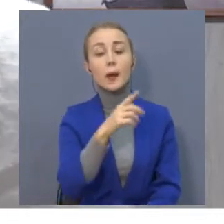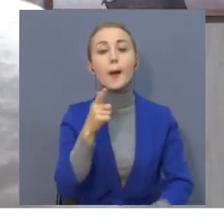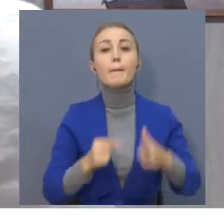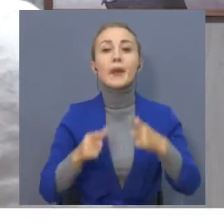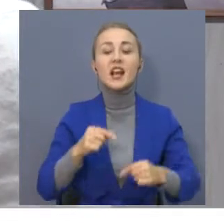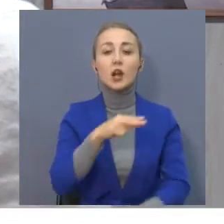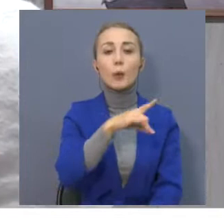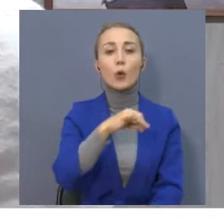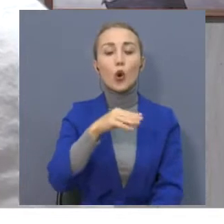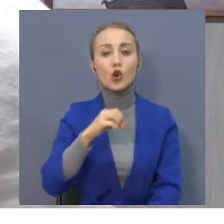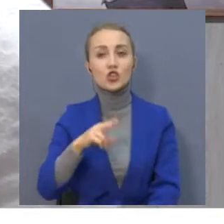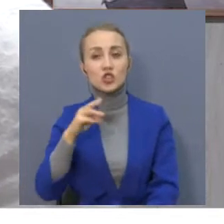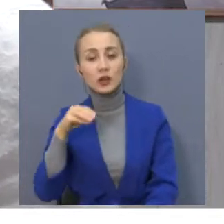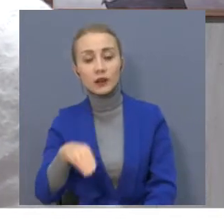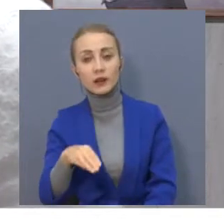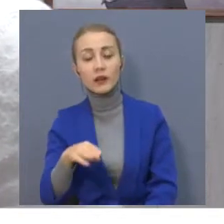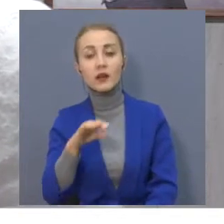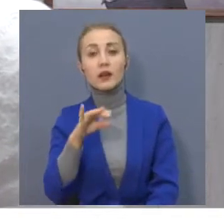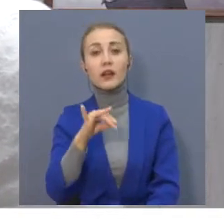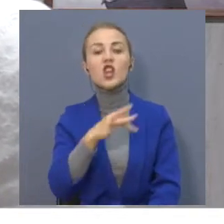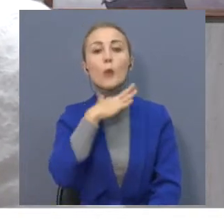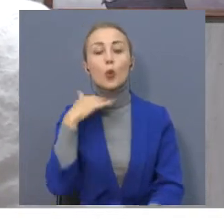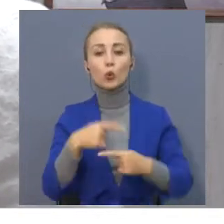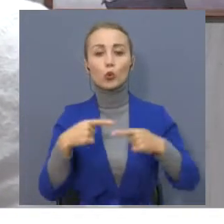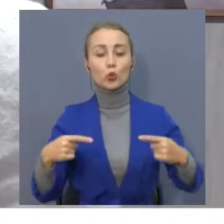Айбат деген сияқты кәсіпорындар